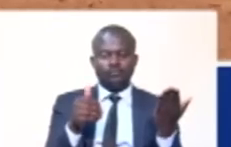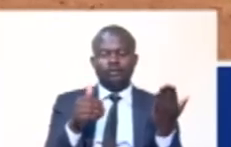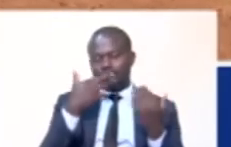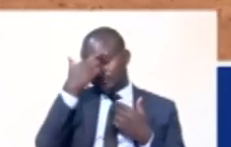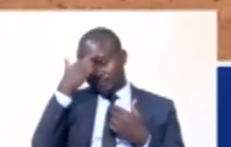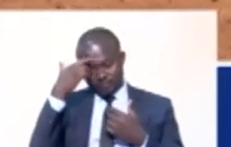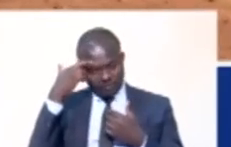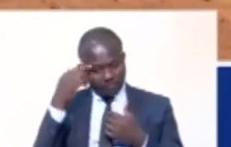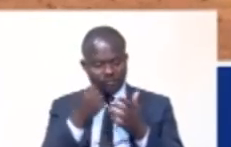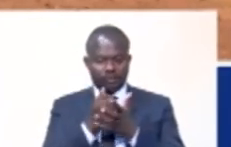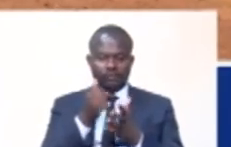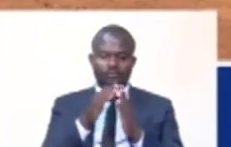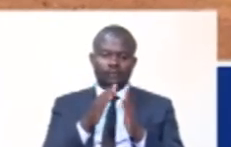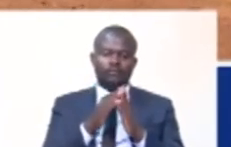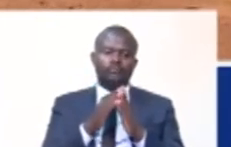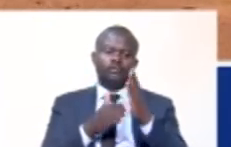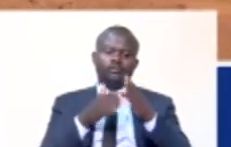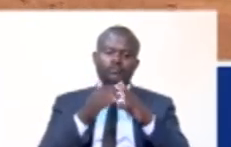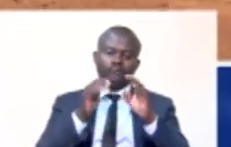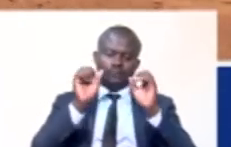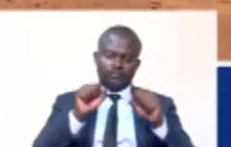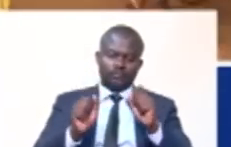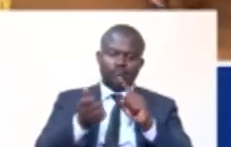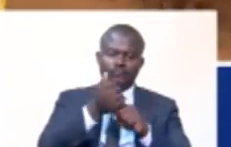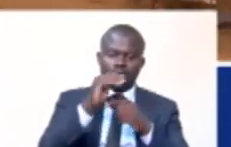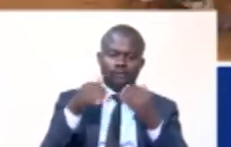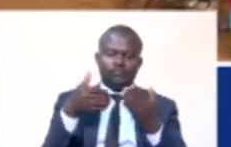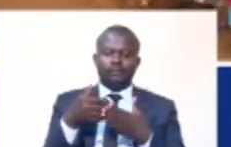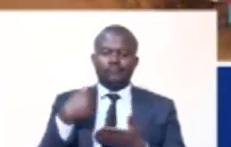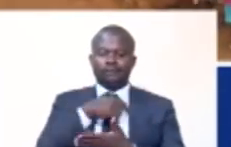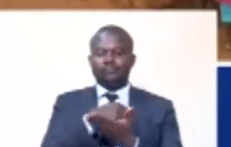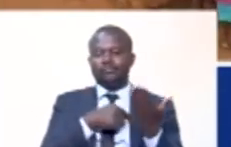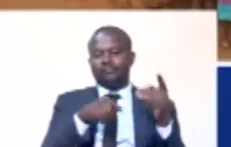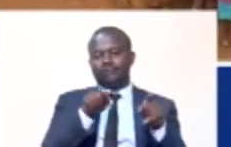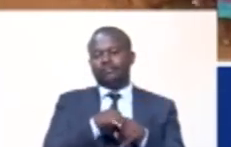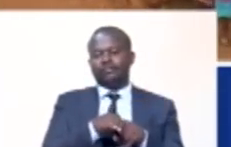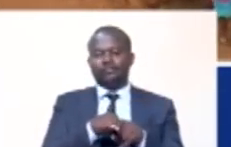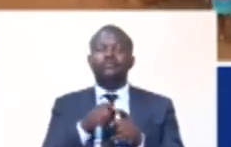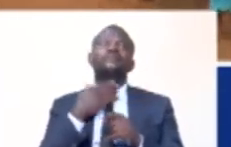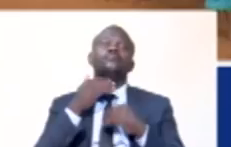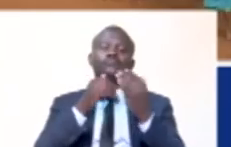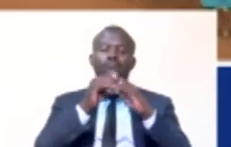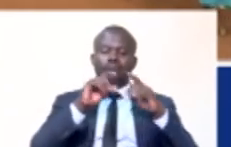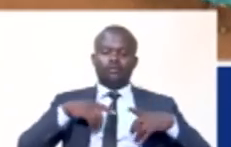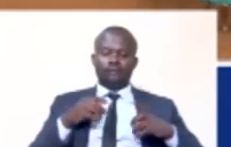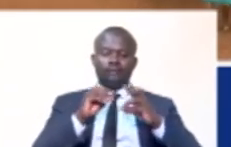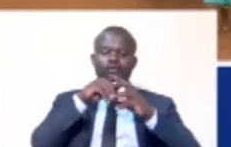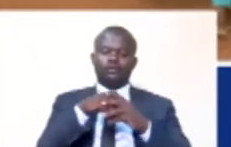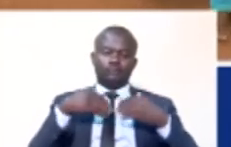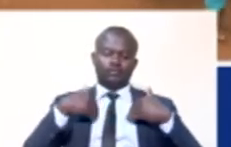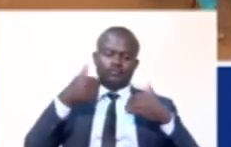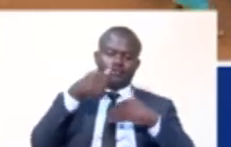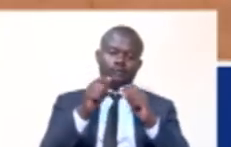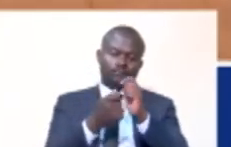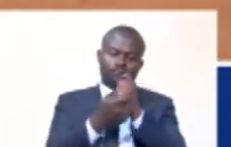icyatumye iyo midugudu yubakwa kigezweho nk'uko leta yubatse imidugudu yifuza ko abayituzwemo ubuzima bwabo